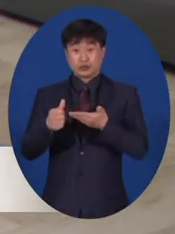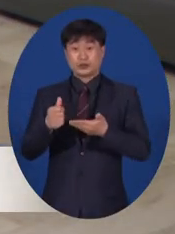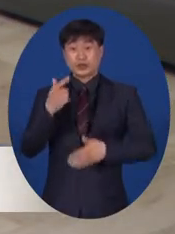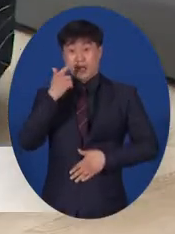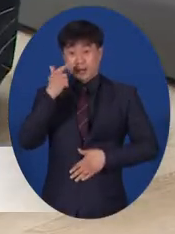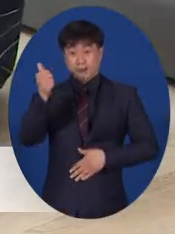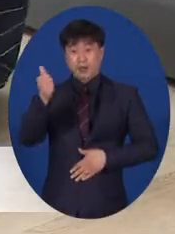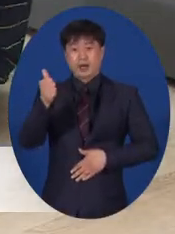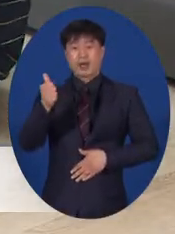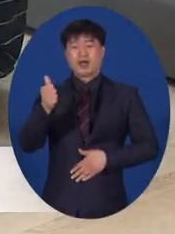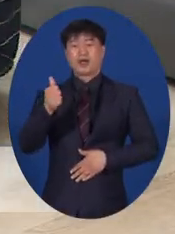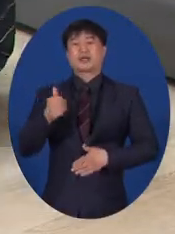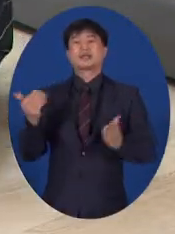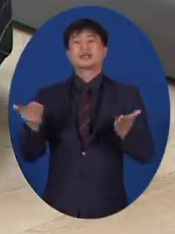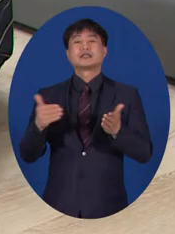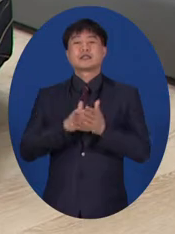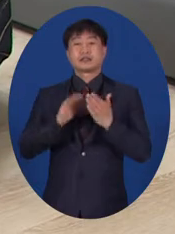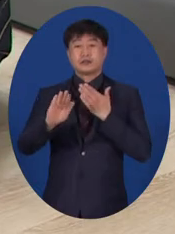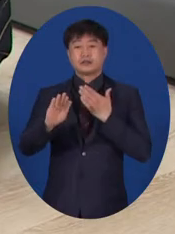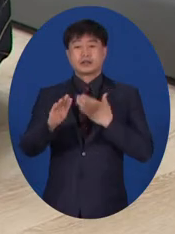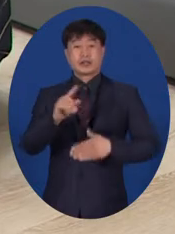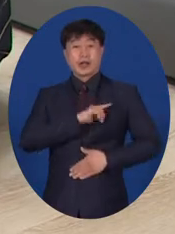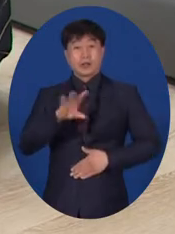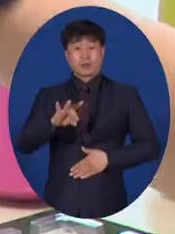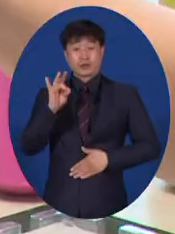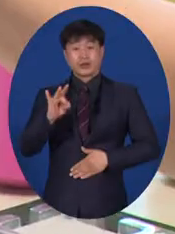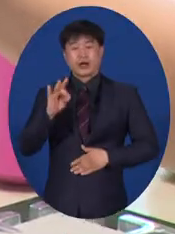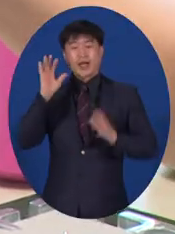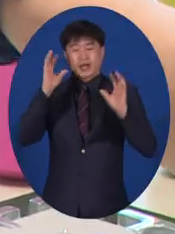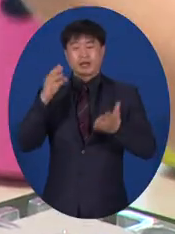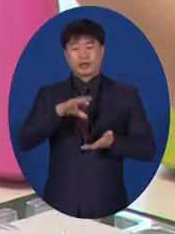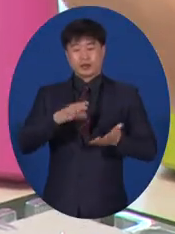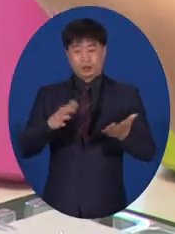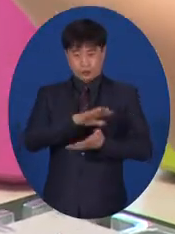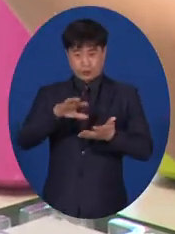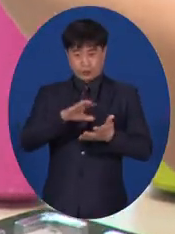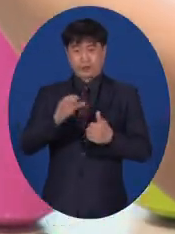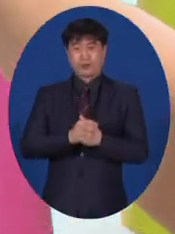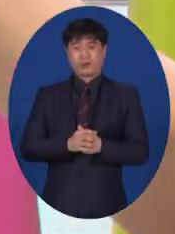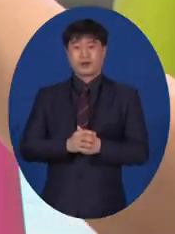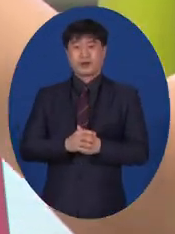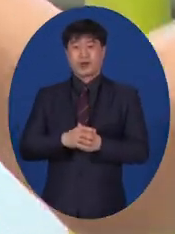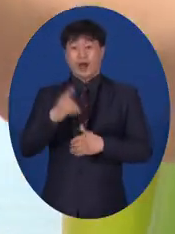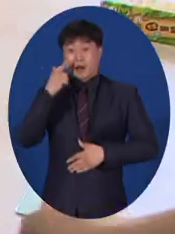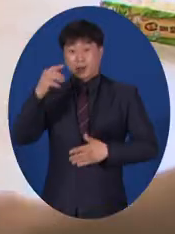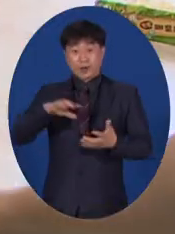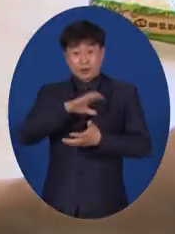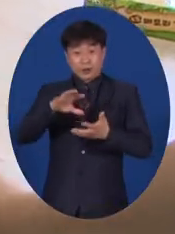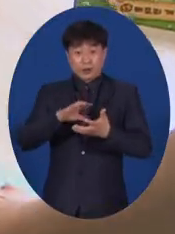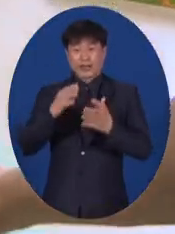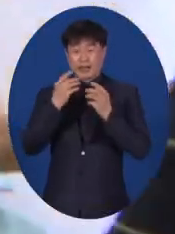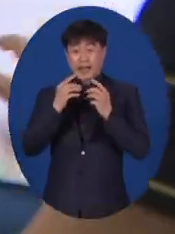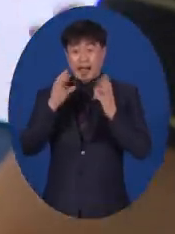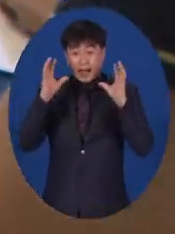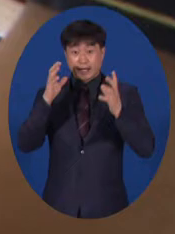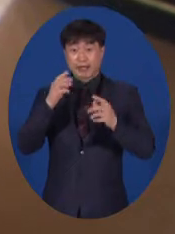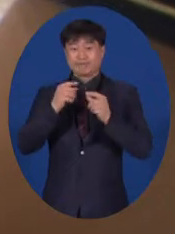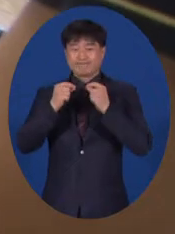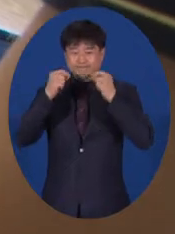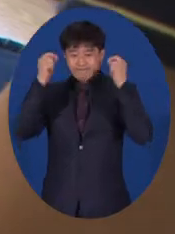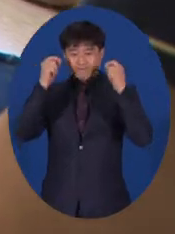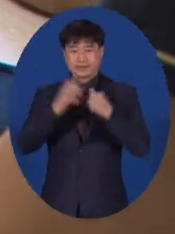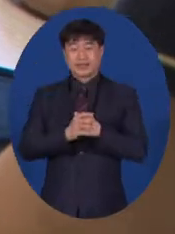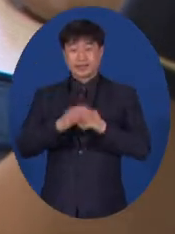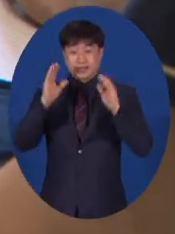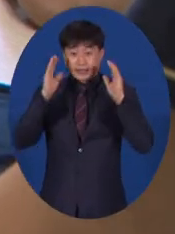게 아이와 노는 겁니다. 이놀이 저놀이 아빠와 함께하는 아이 얼굴엔 한박 웃음이 활짝입니다. 책을